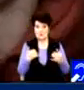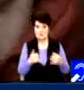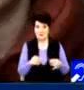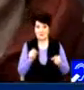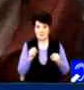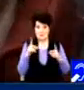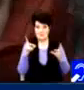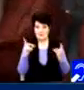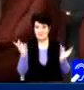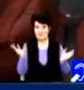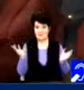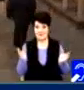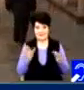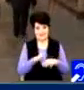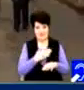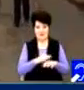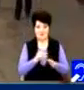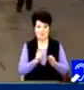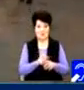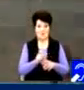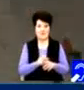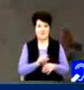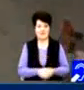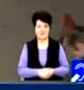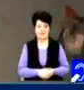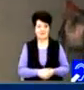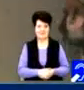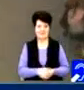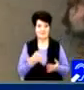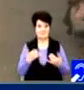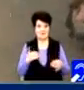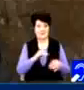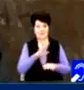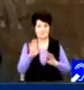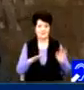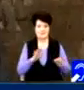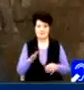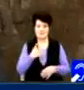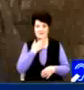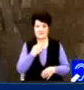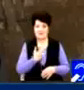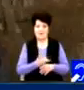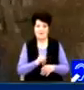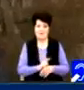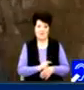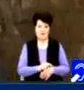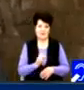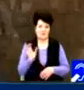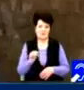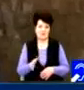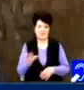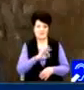uimiți doar cuvinte de laudă ce va impresionat mai mult amenajarea interioară faptul că se pot găsi toate